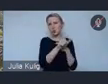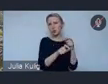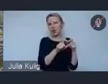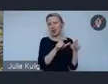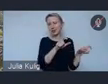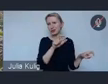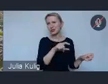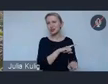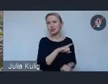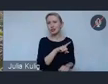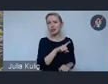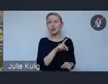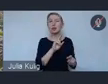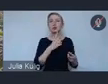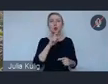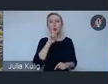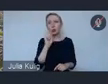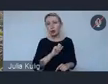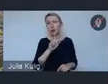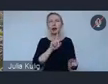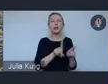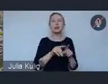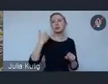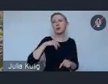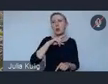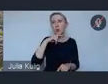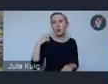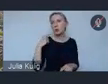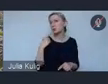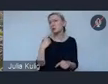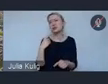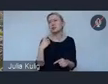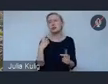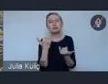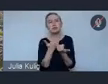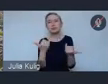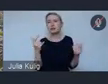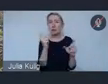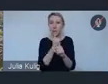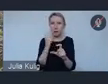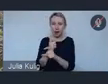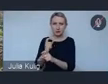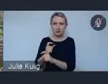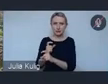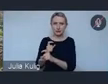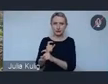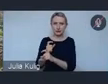z Ukrainy Ale też z Białorusi z innych państw których